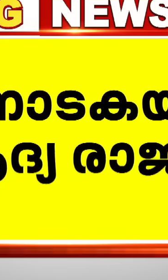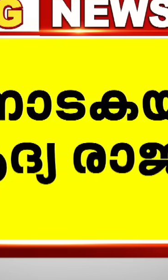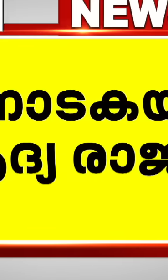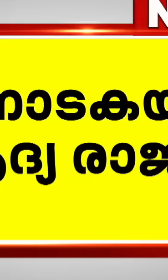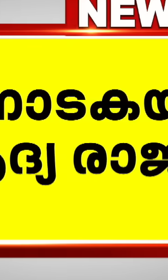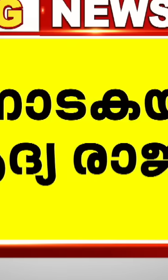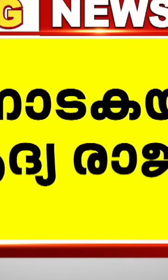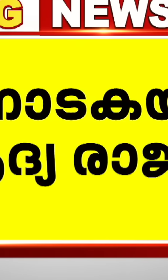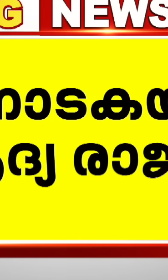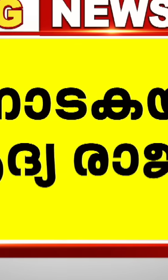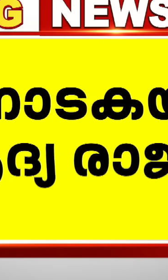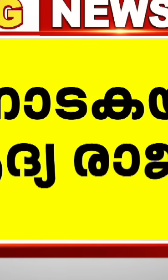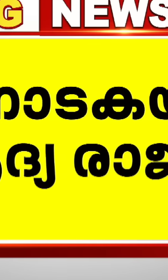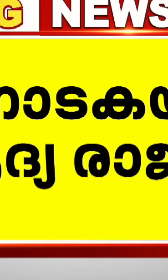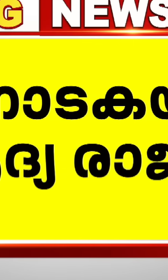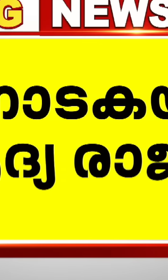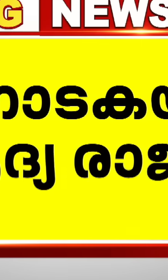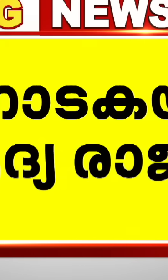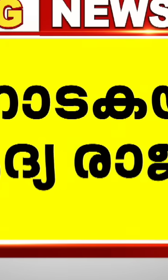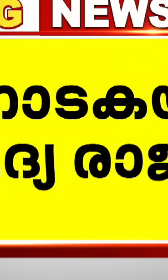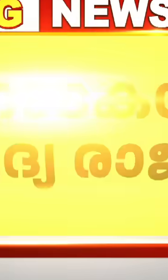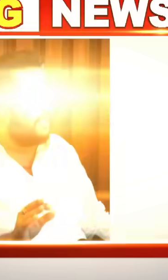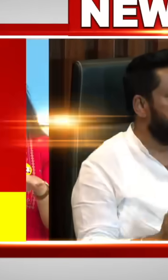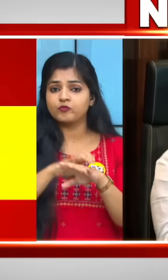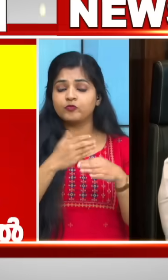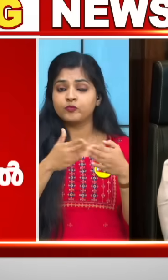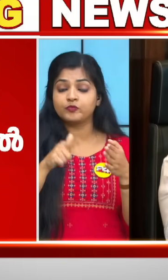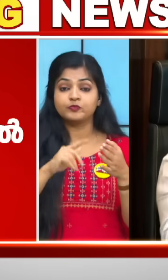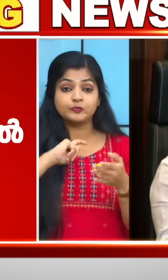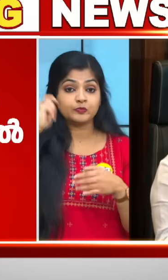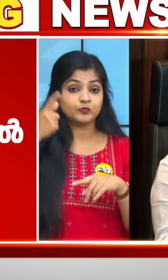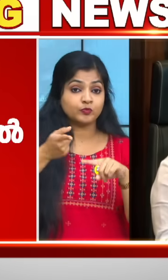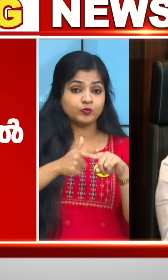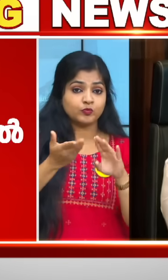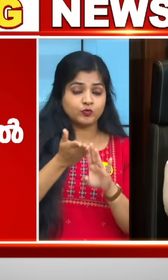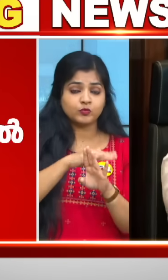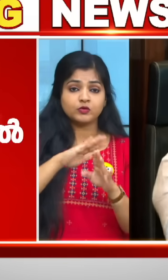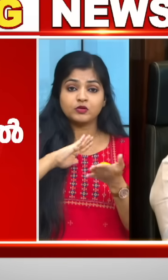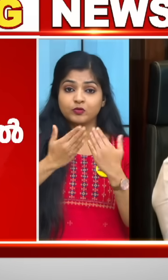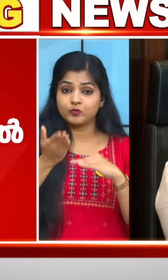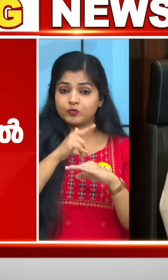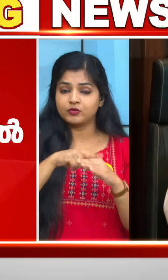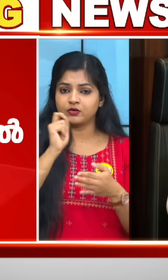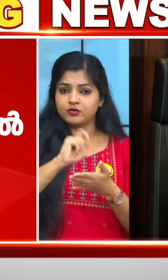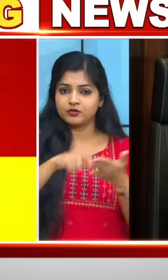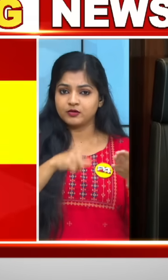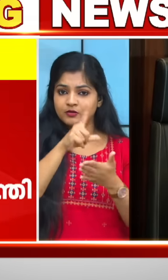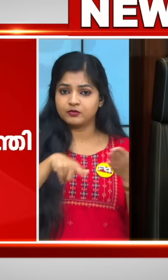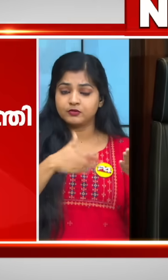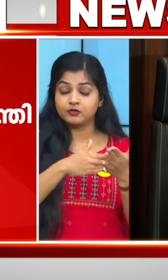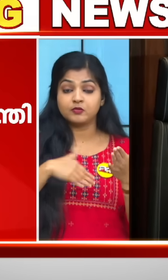ഉന്നത ബന്ധം സംബന്ധിച്ച് ചില വിവരങ്ങൾ പുറത്തുവന്നത് ജീവനൊടുക്കുന്നതിനു മുമ്പ് എഴുതിവെച്ച ആത്മഹത്യാക്കുറിപ്പിൽ ഈ മന്ത്രിയുടെ